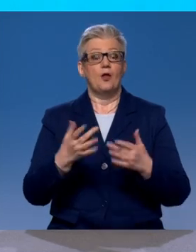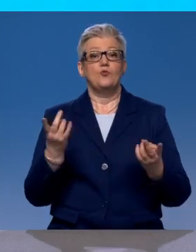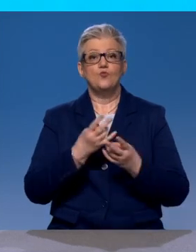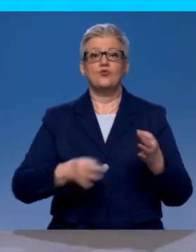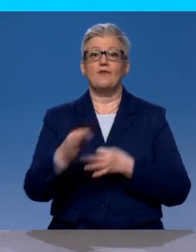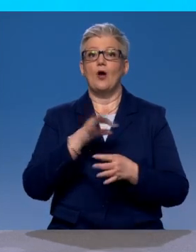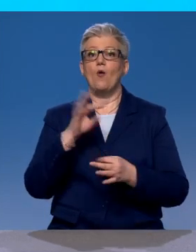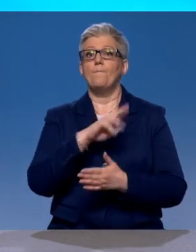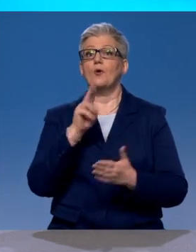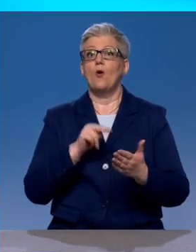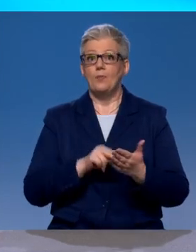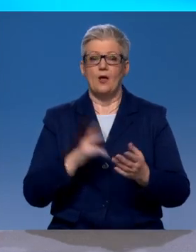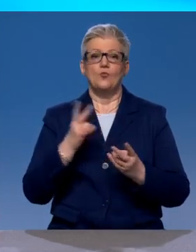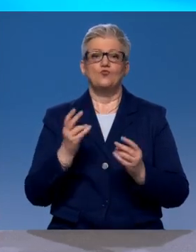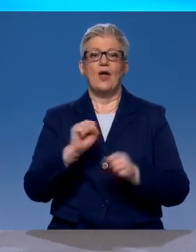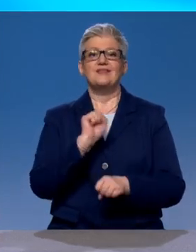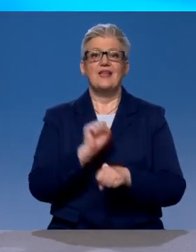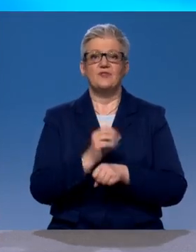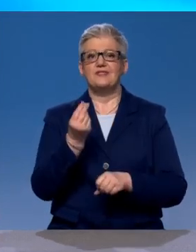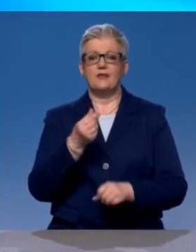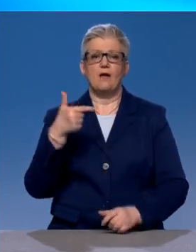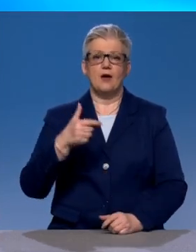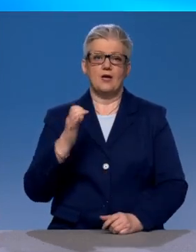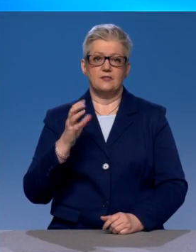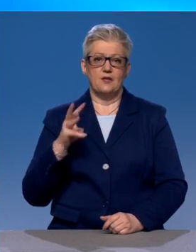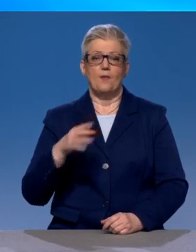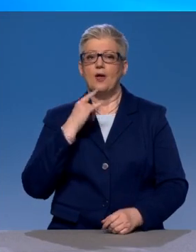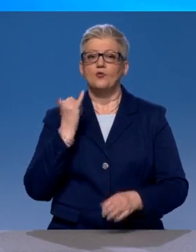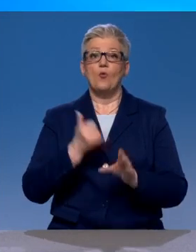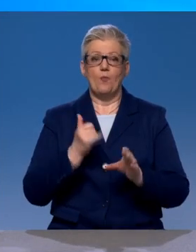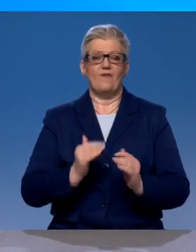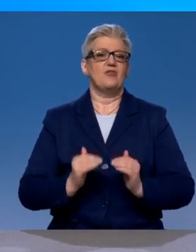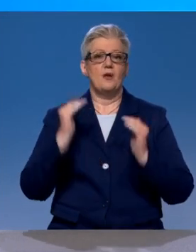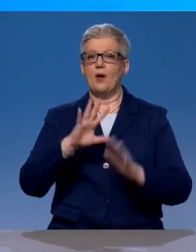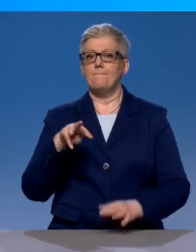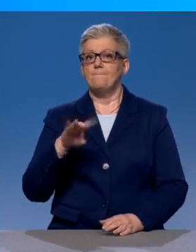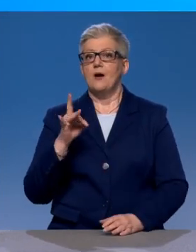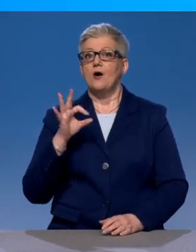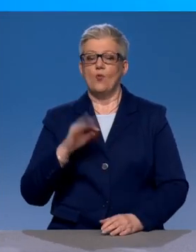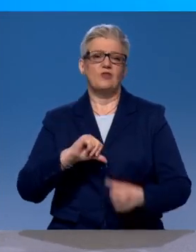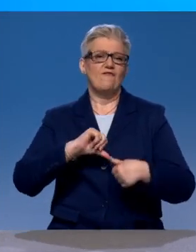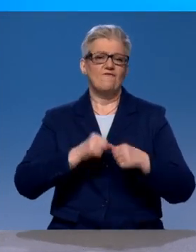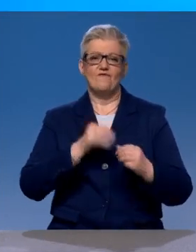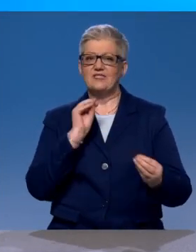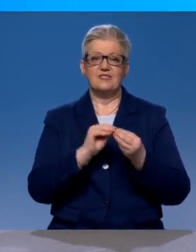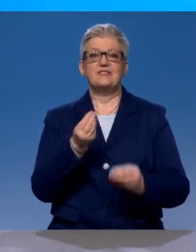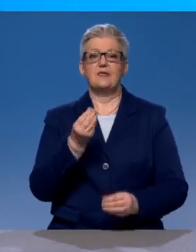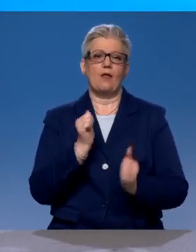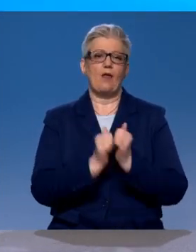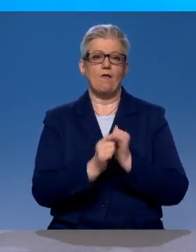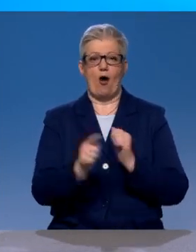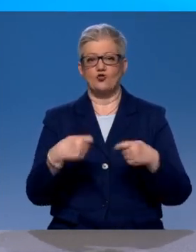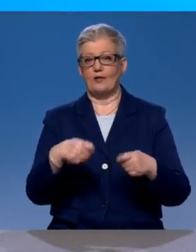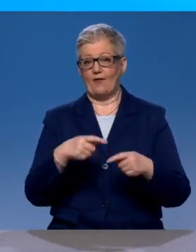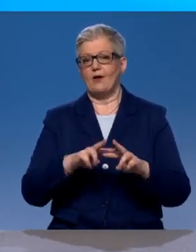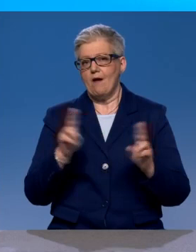цены на ГСМ и на любой вид топлива. Не повышать МРОТ. Фиксированная цена на каждый товар, как в СССР. Ну, и это мы тоже, я думаю,